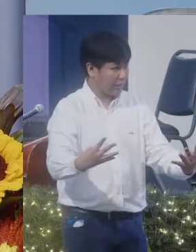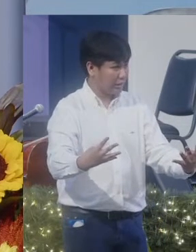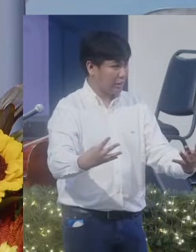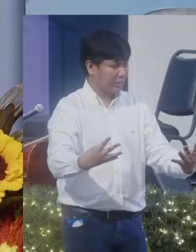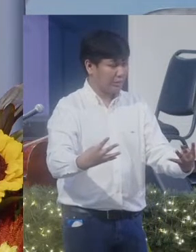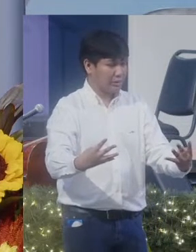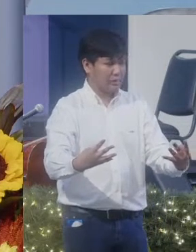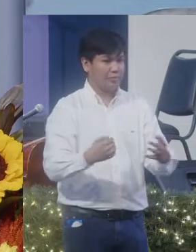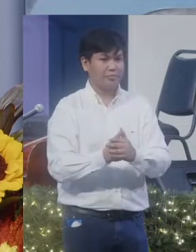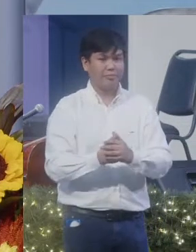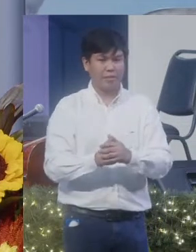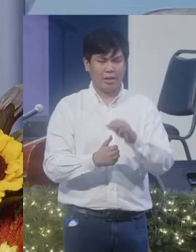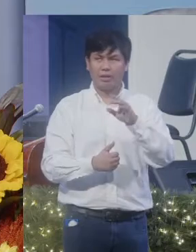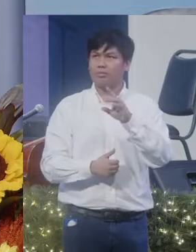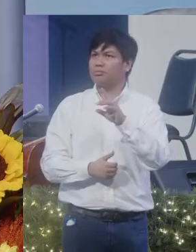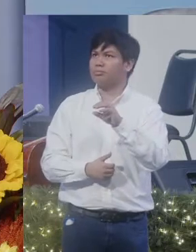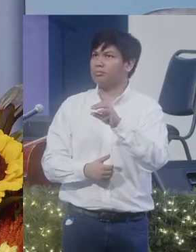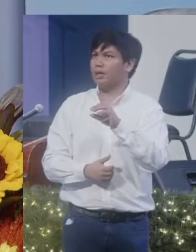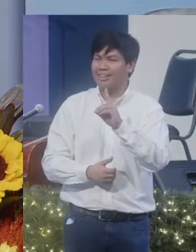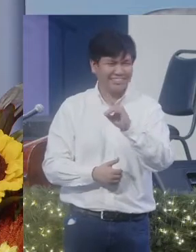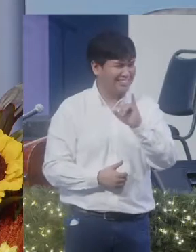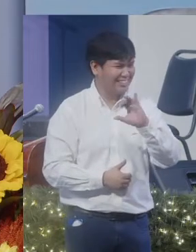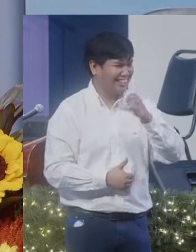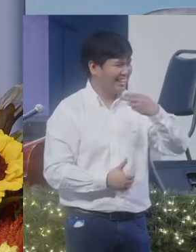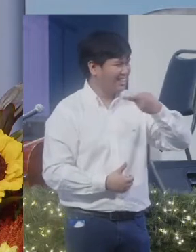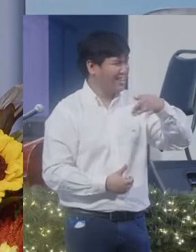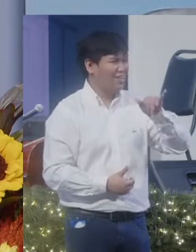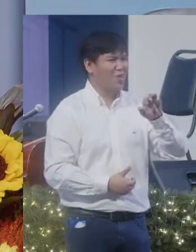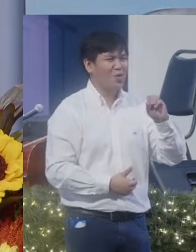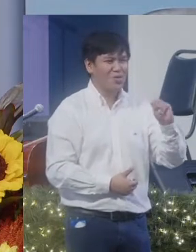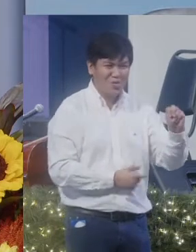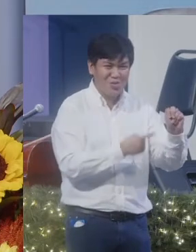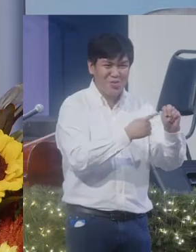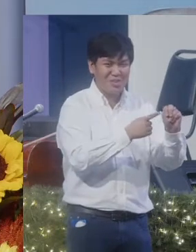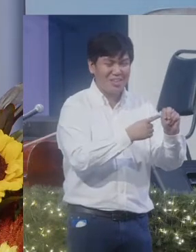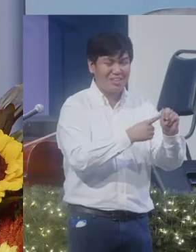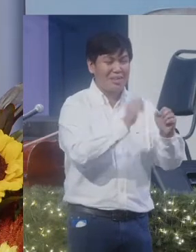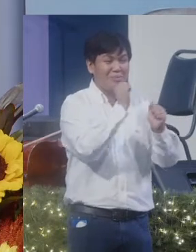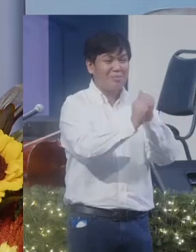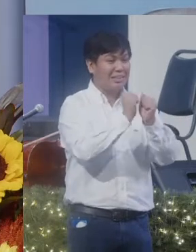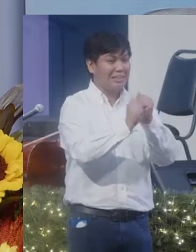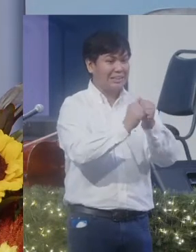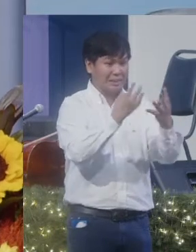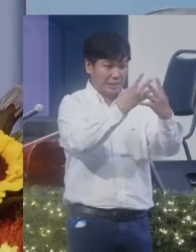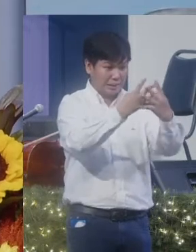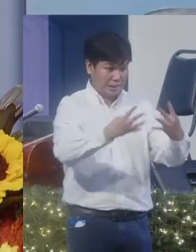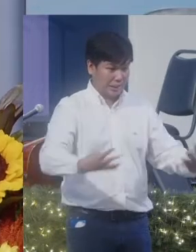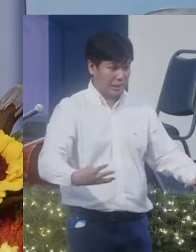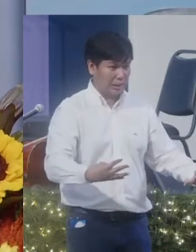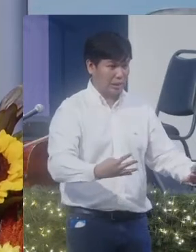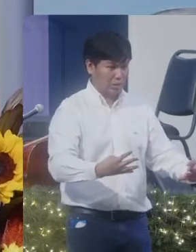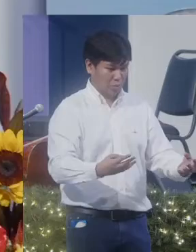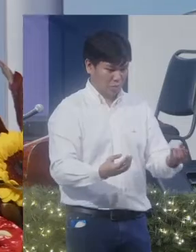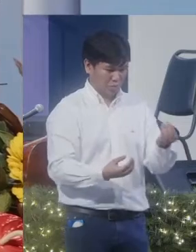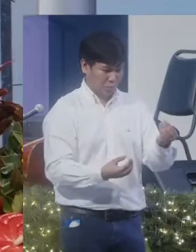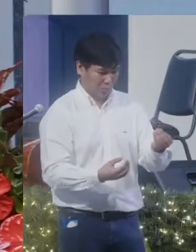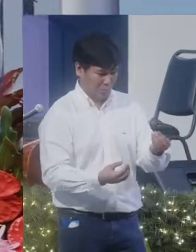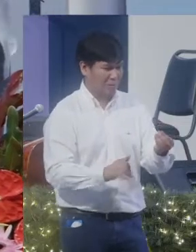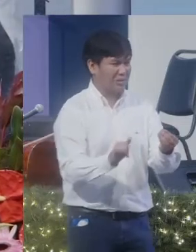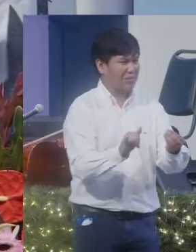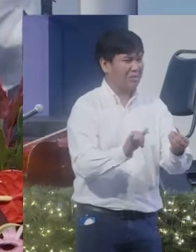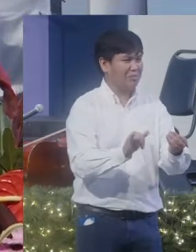yung salita ay diction. Ang salita na yon, ang ibig sabihin yung net ay hindi yung maliit na lambat na